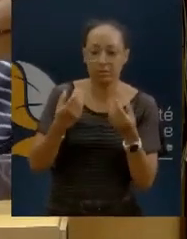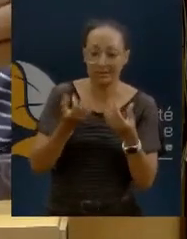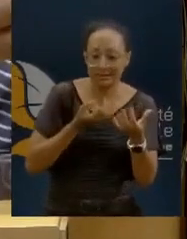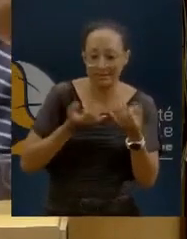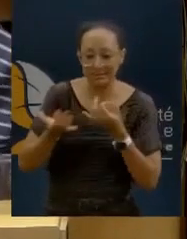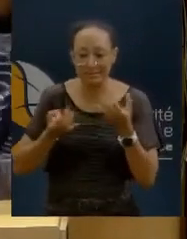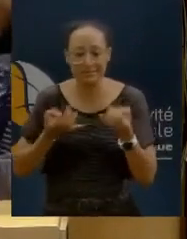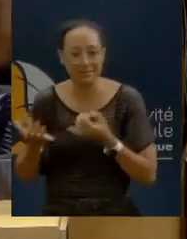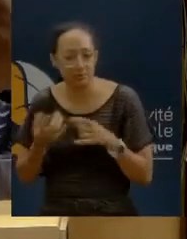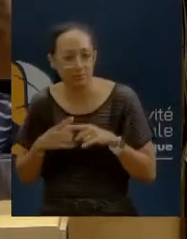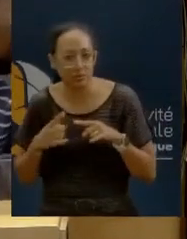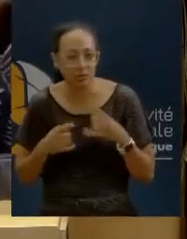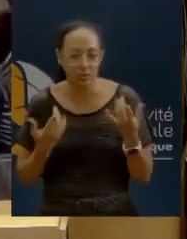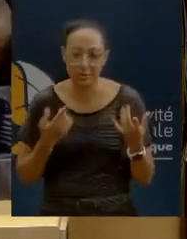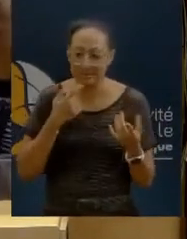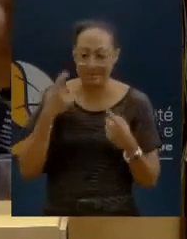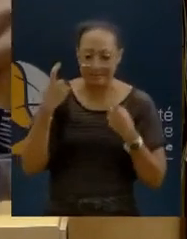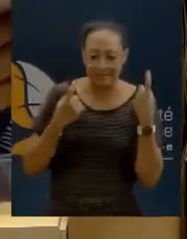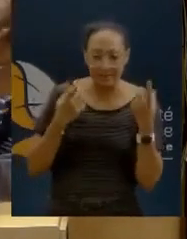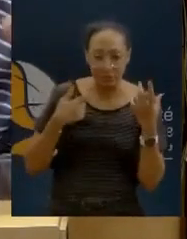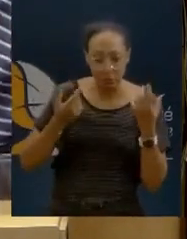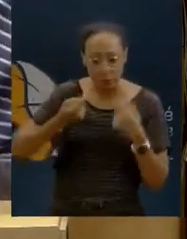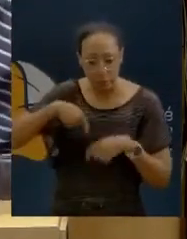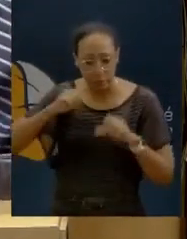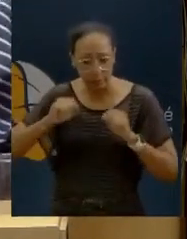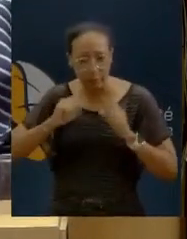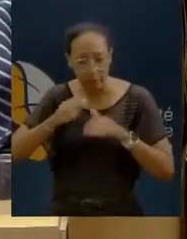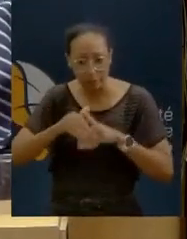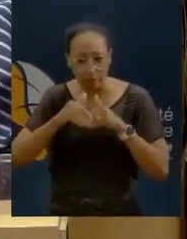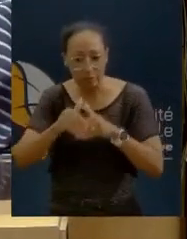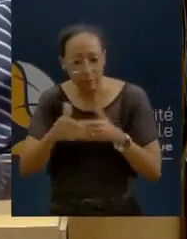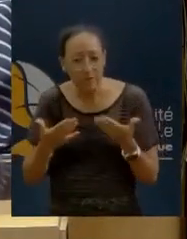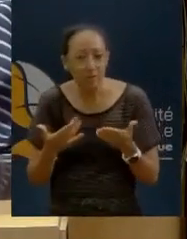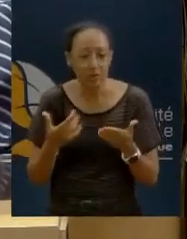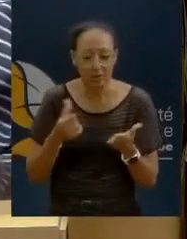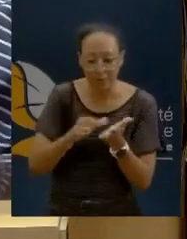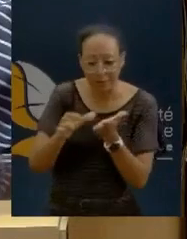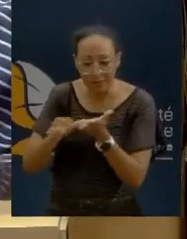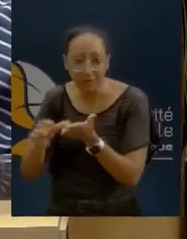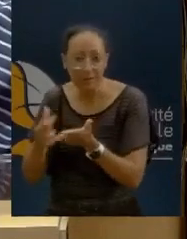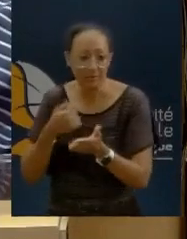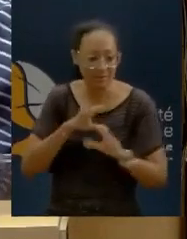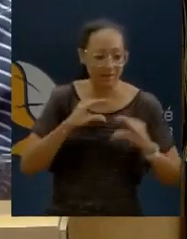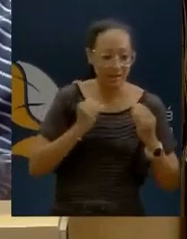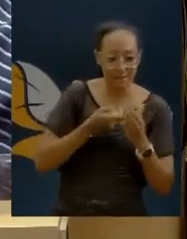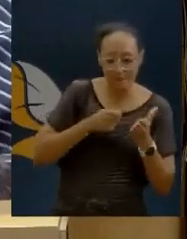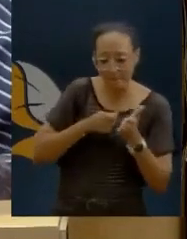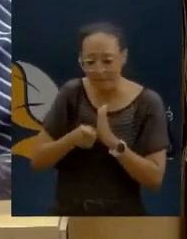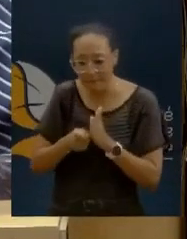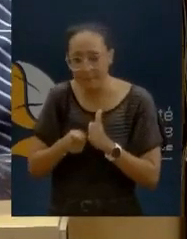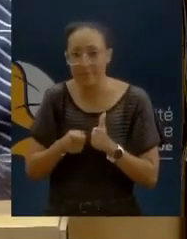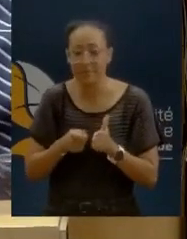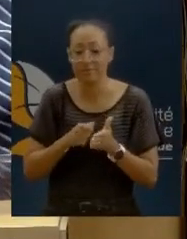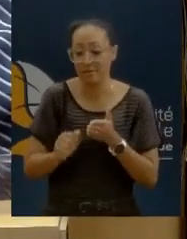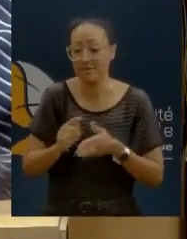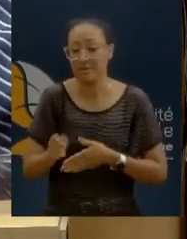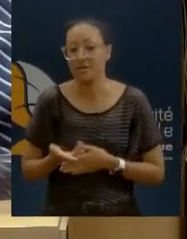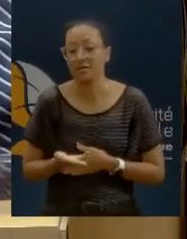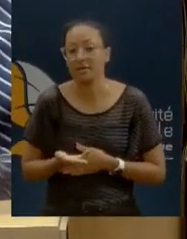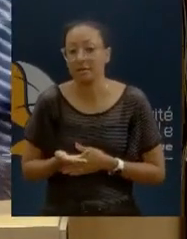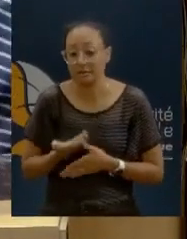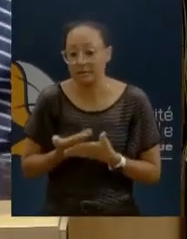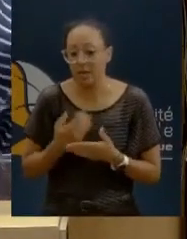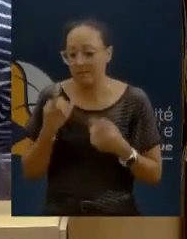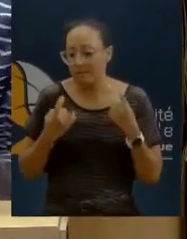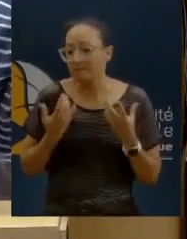se dit, est-ce que nous allons continuer à verser des rémunérations alors que la CTN n'a pas mis l'argent à notre disposition? C'est de ça qu'on est en train de vivre là.